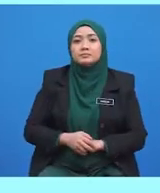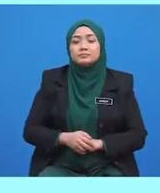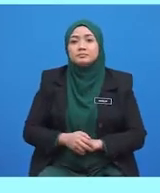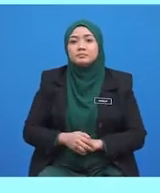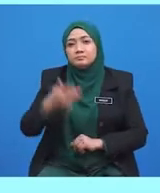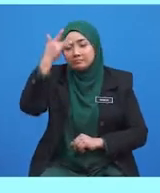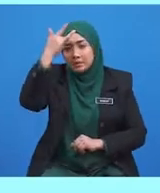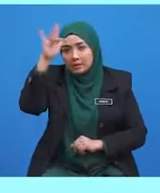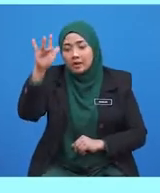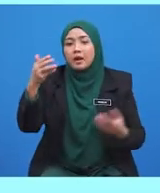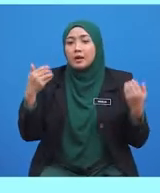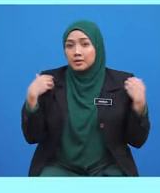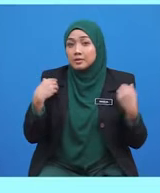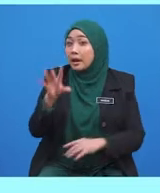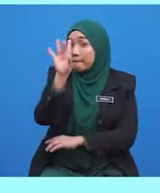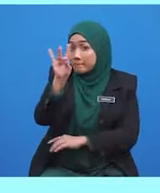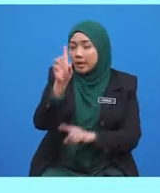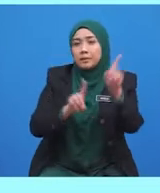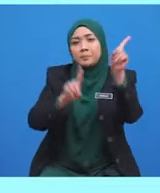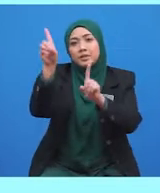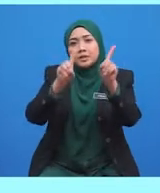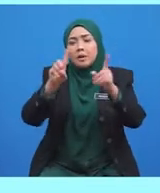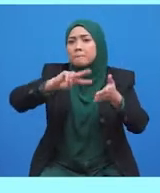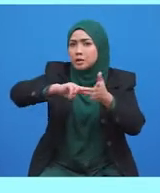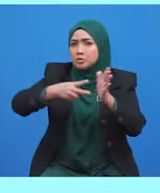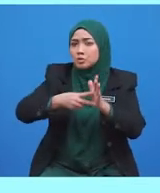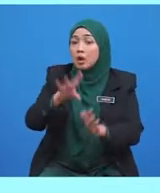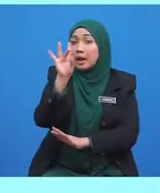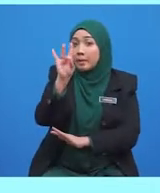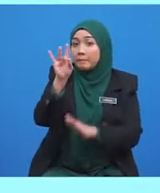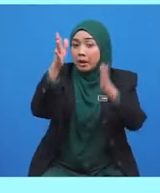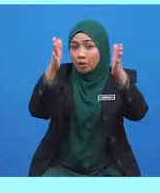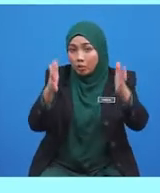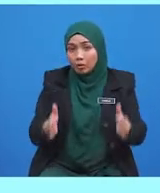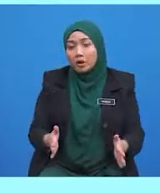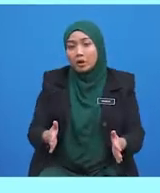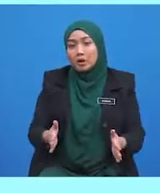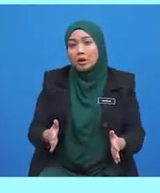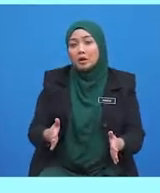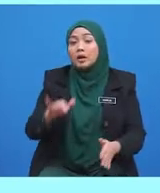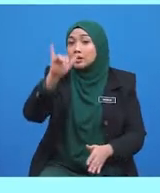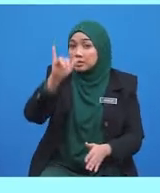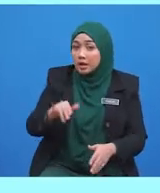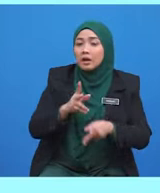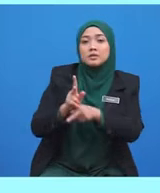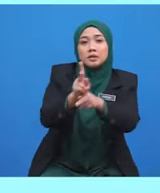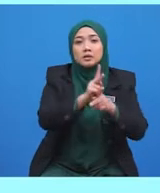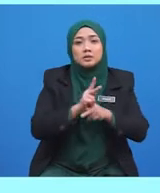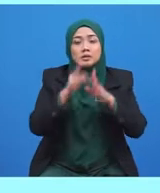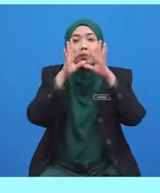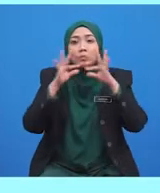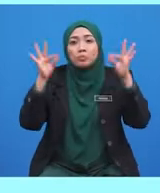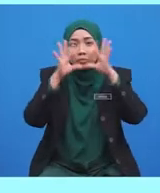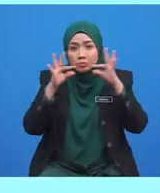Bijak, hebat. Ada 8 bintang. Bermaksud 8 orang yang pelihara